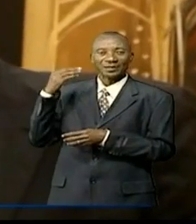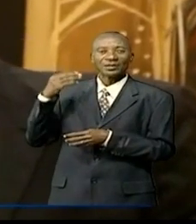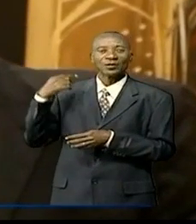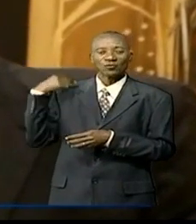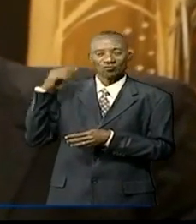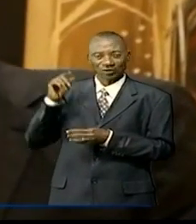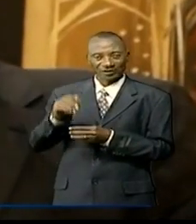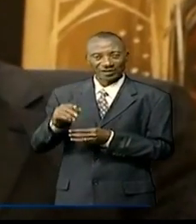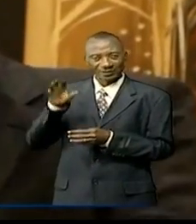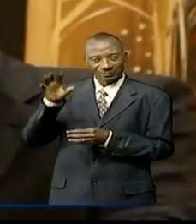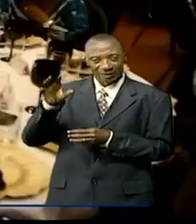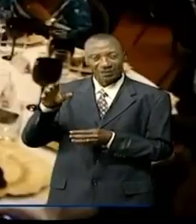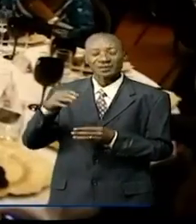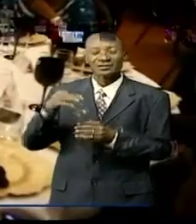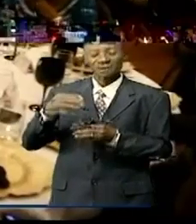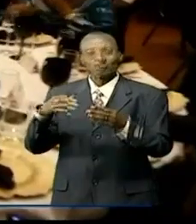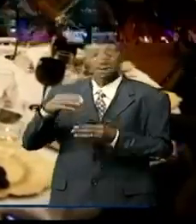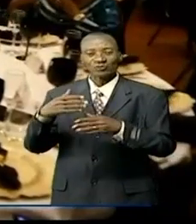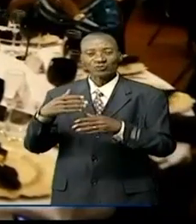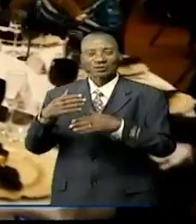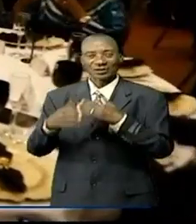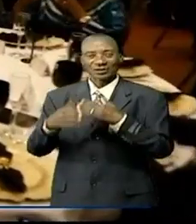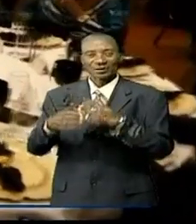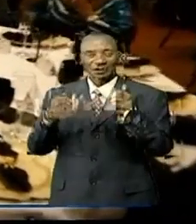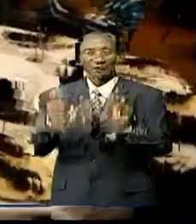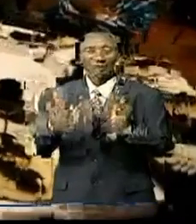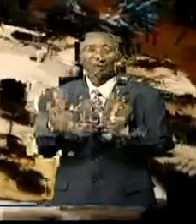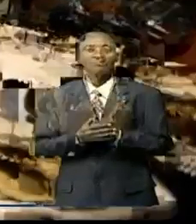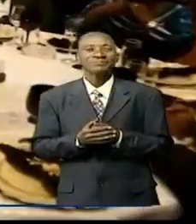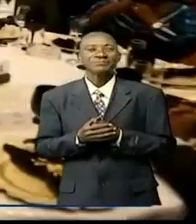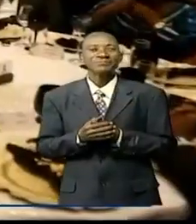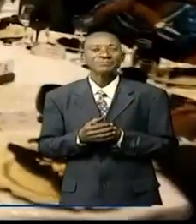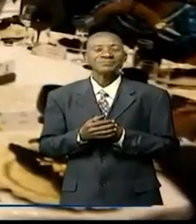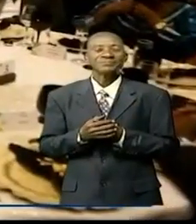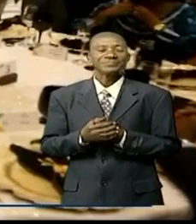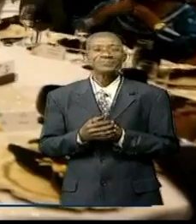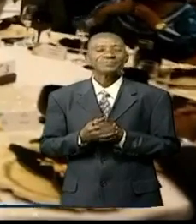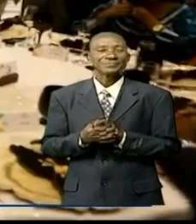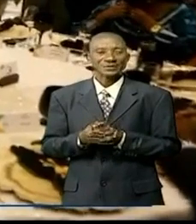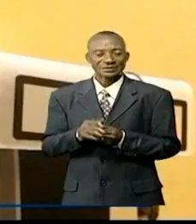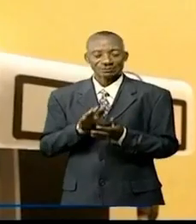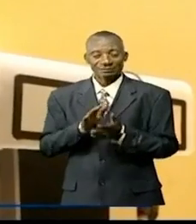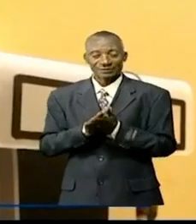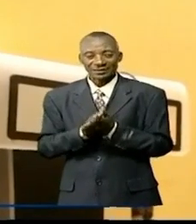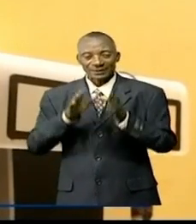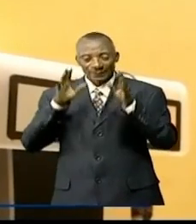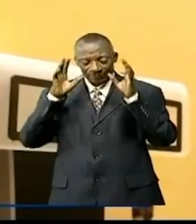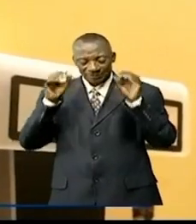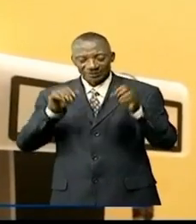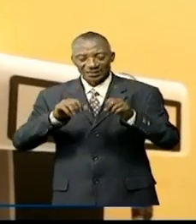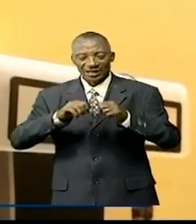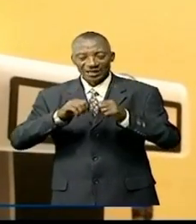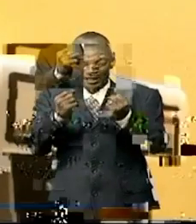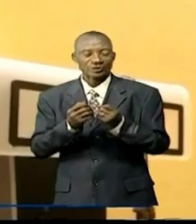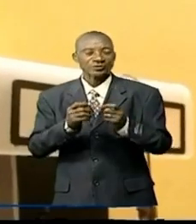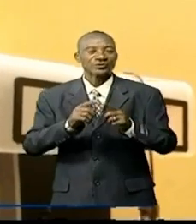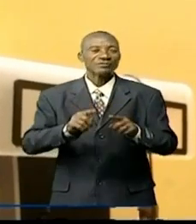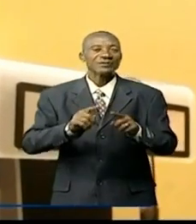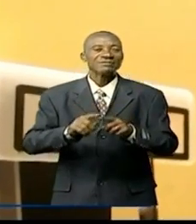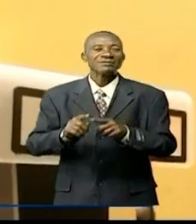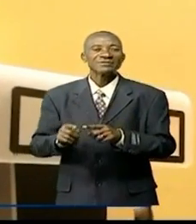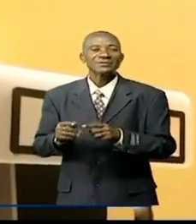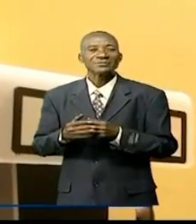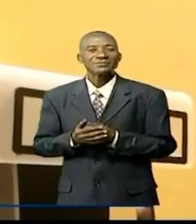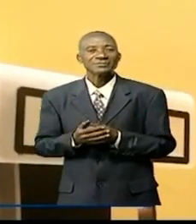faire supprimer. Sur le président de l'association pour nous faire parvenir tous